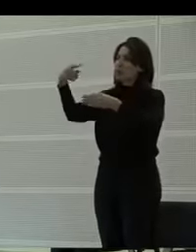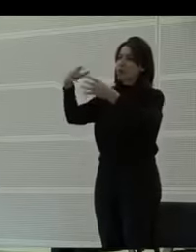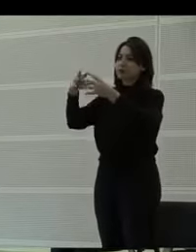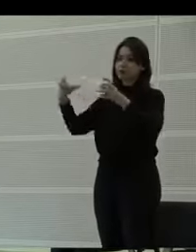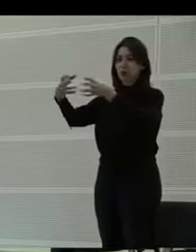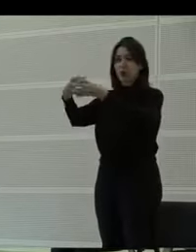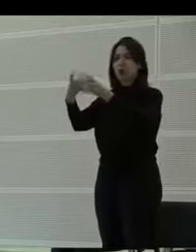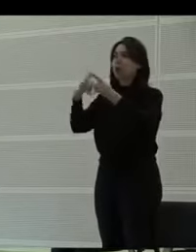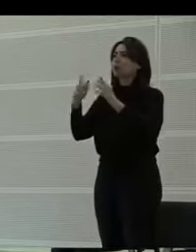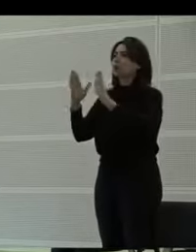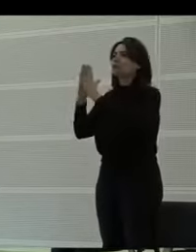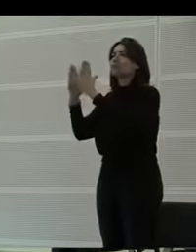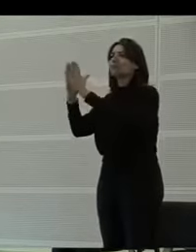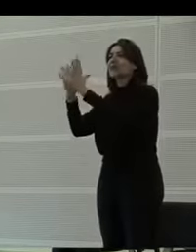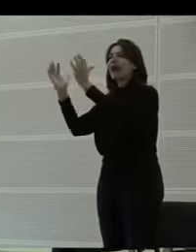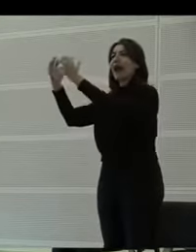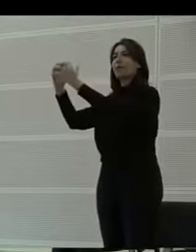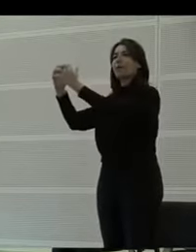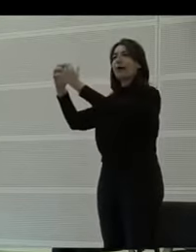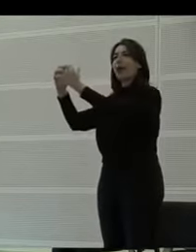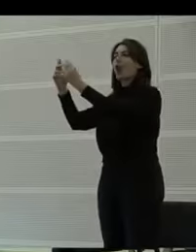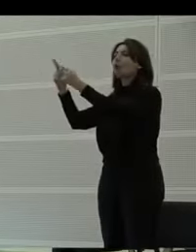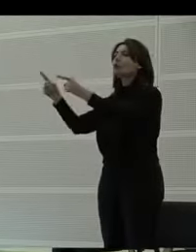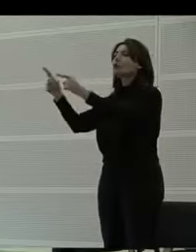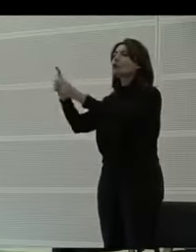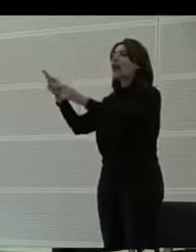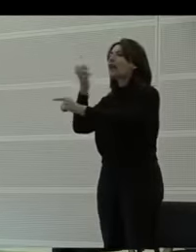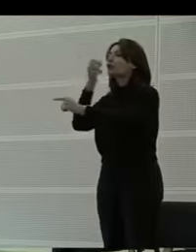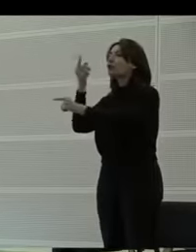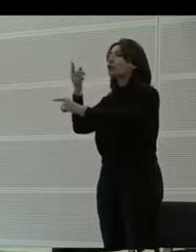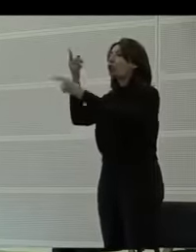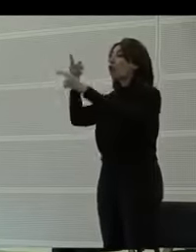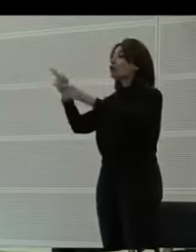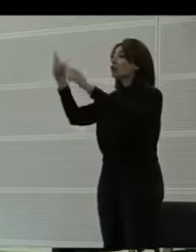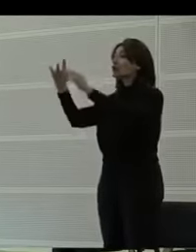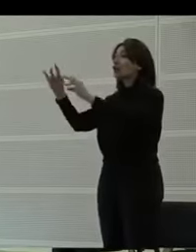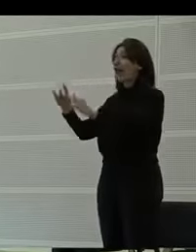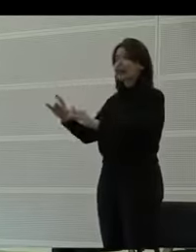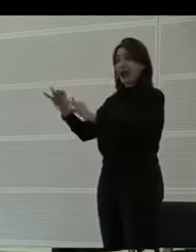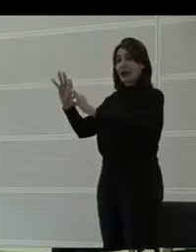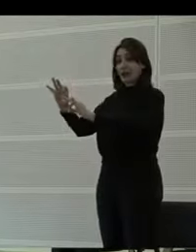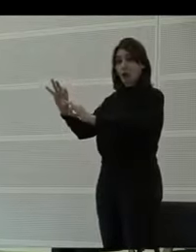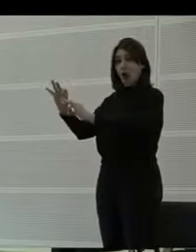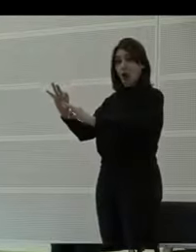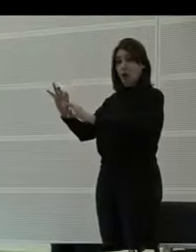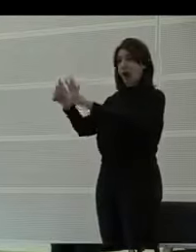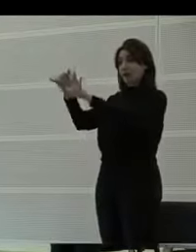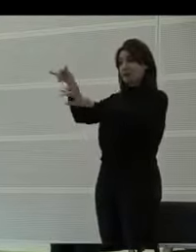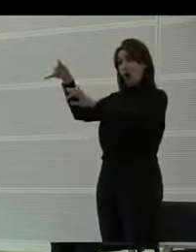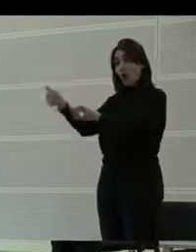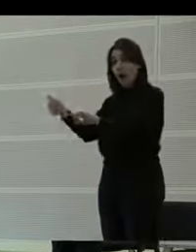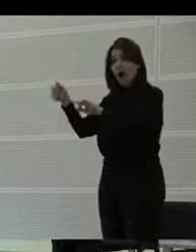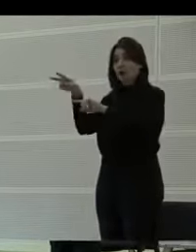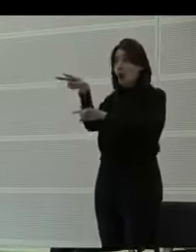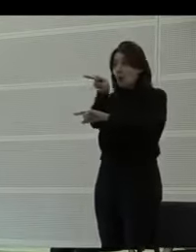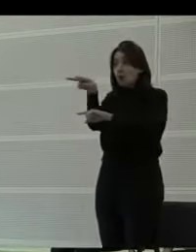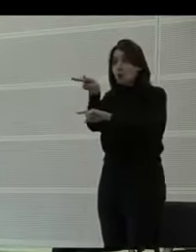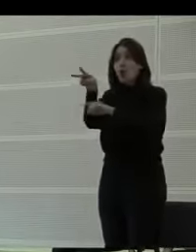Cappella Musicale Fiorentina il concerto di Natale all'Auditorium alle 18.15, quindi due concerti alla stessa ora in due